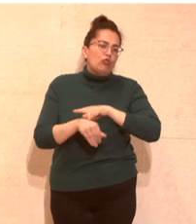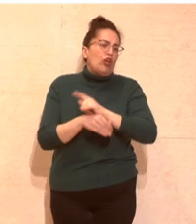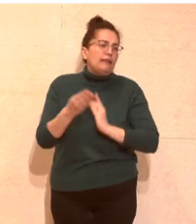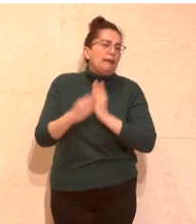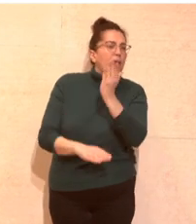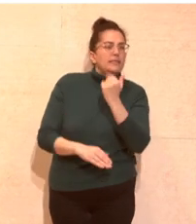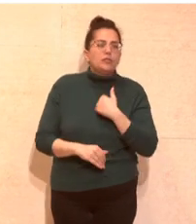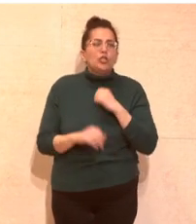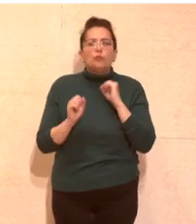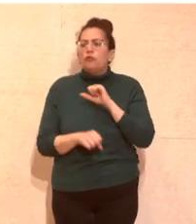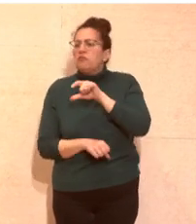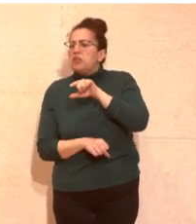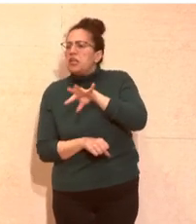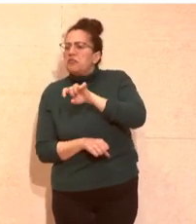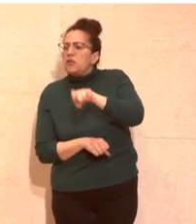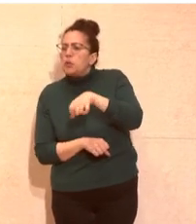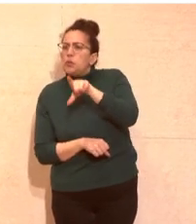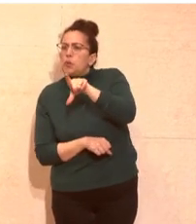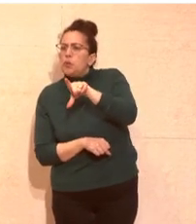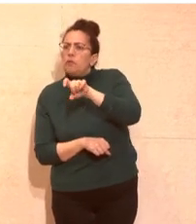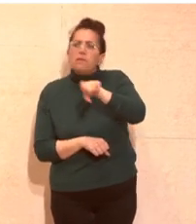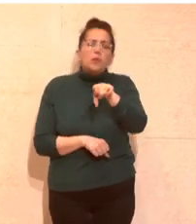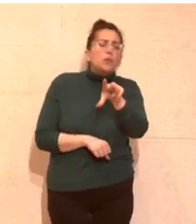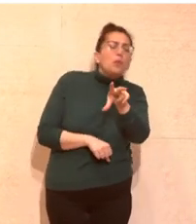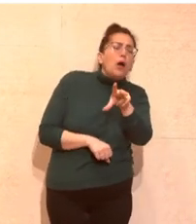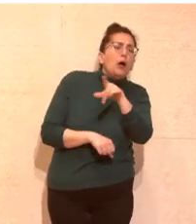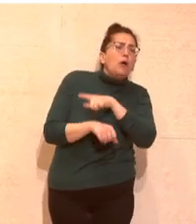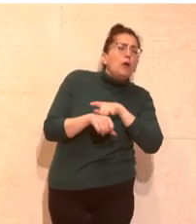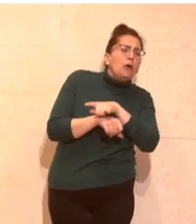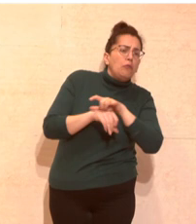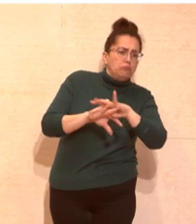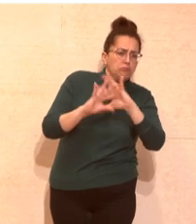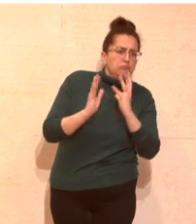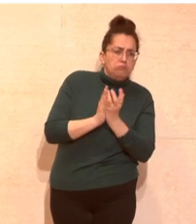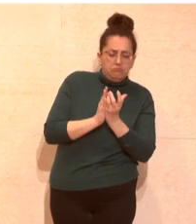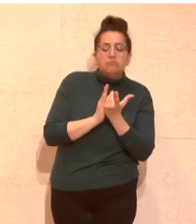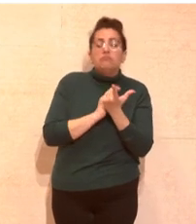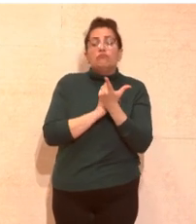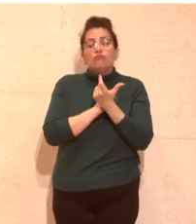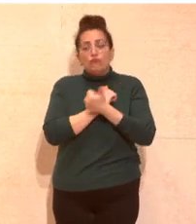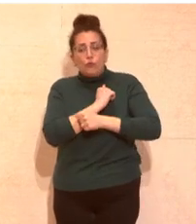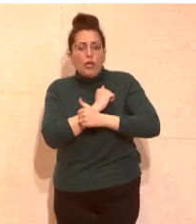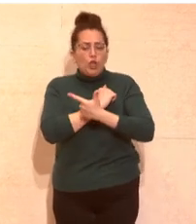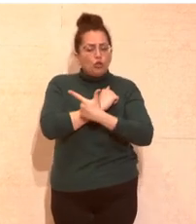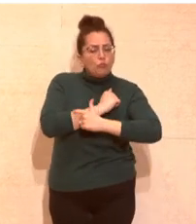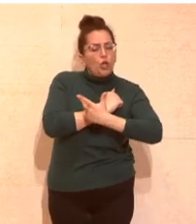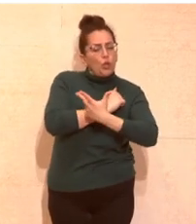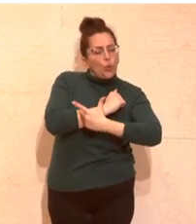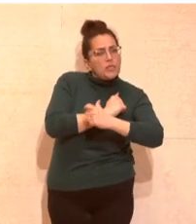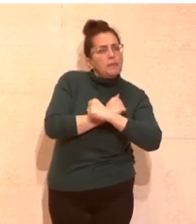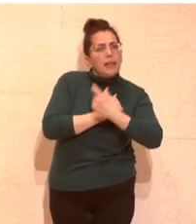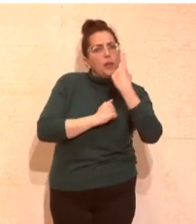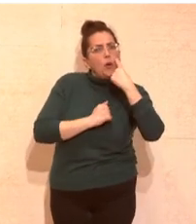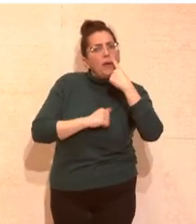de 24,2-23 heures, et avec parfois, au bout de 3 semaines, un rythme veille-sommeil qui pouvait être encore un peu plus long, ce qu'on